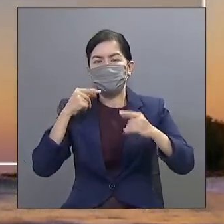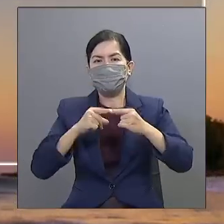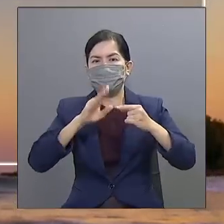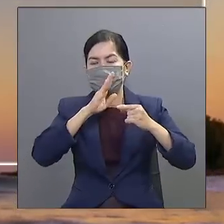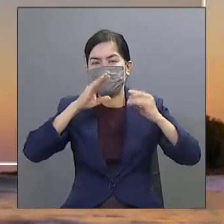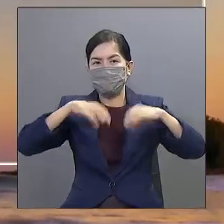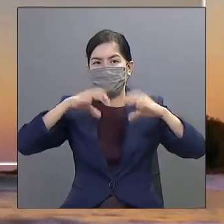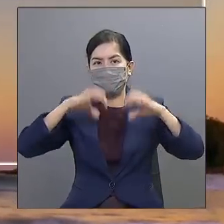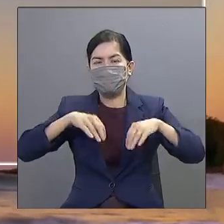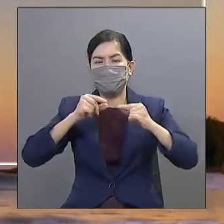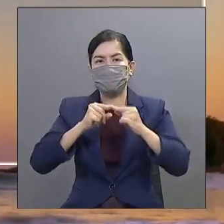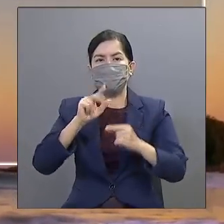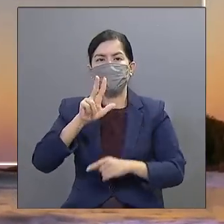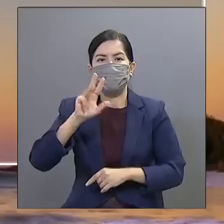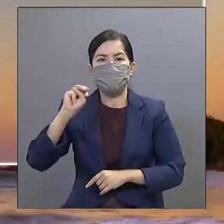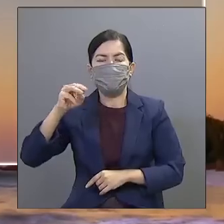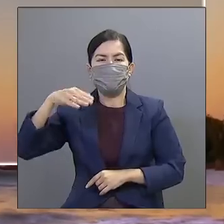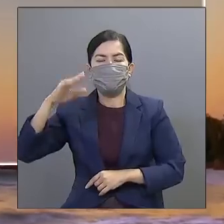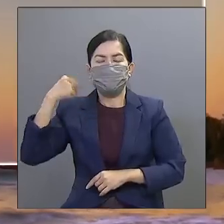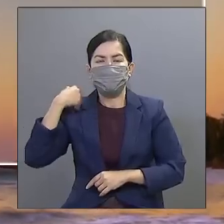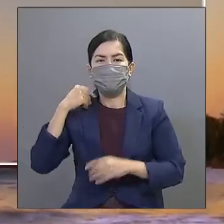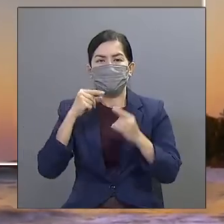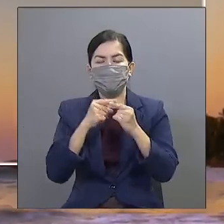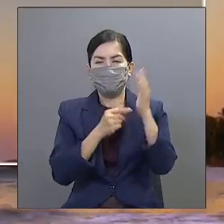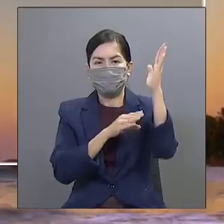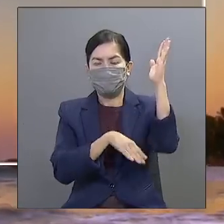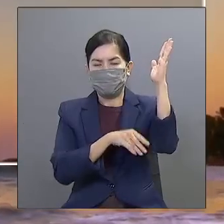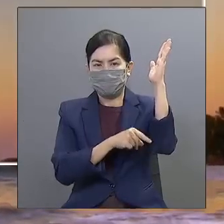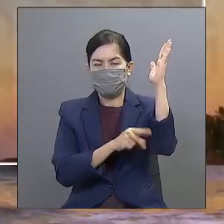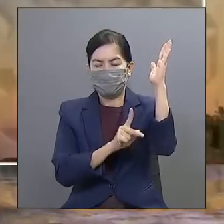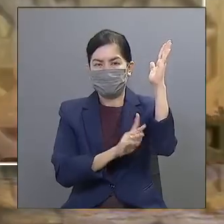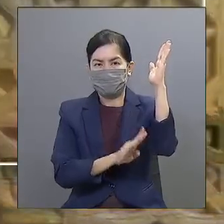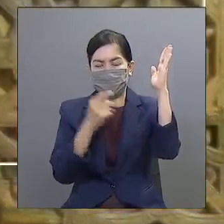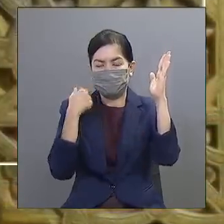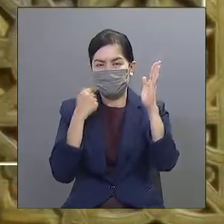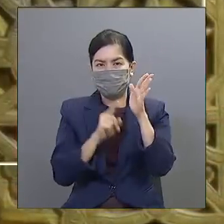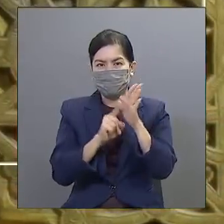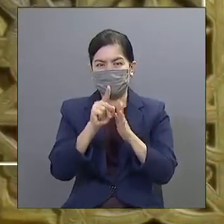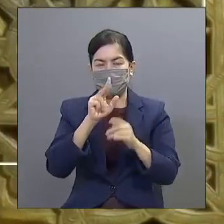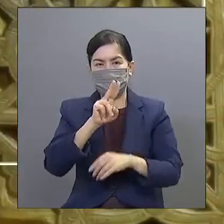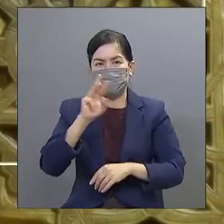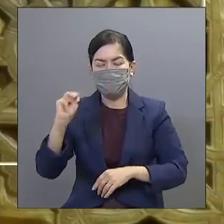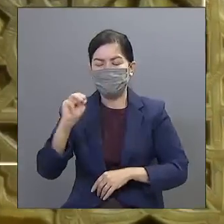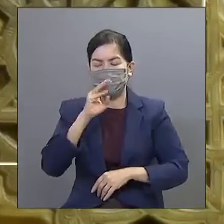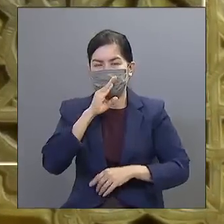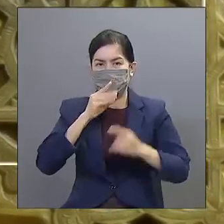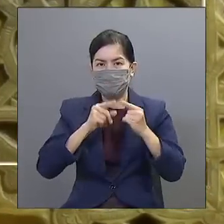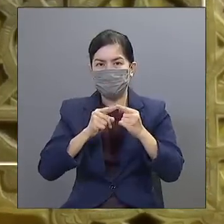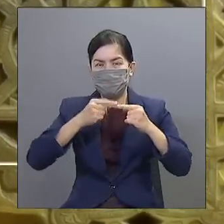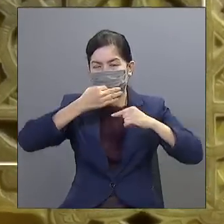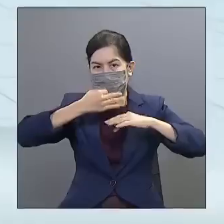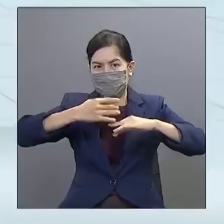นสูงมากกว่า3เมตรส่วนบริเวณตั้งแต่จังหวัดกระบี่ลงไปคลื่นสูงประมาณ2เมตรบริเวณที่มีฝนฟ้าคะนองคลื่นสูงมากกว่า2เมตร